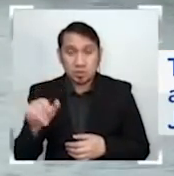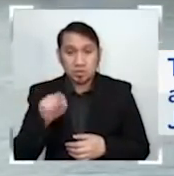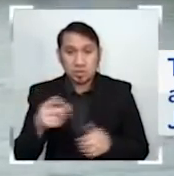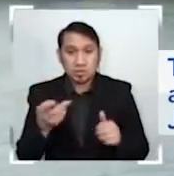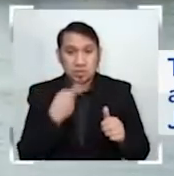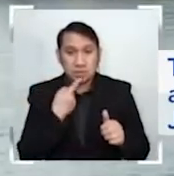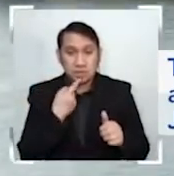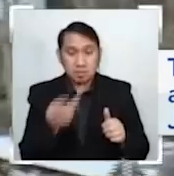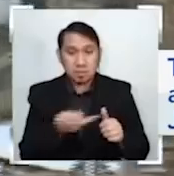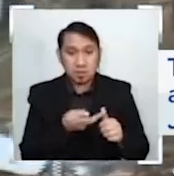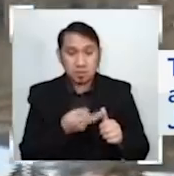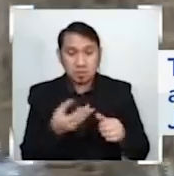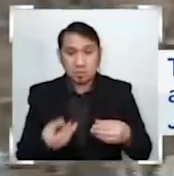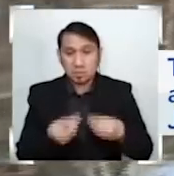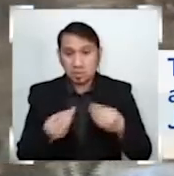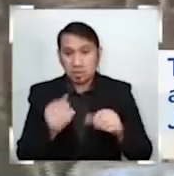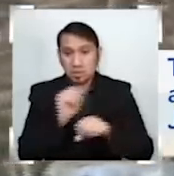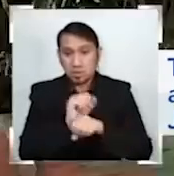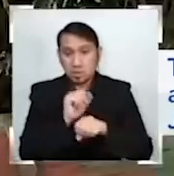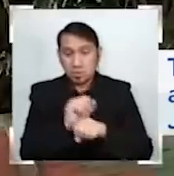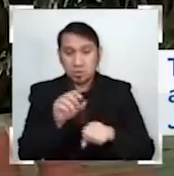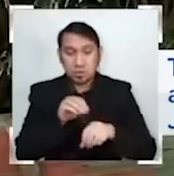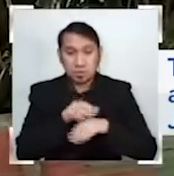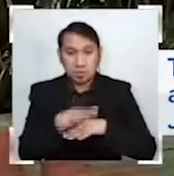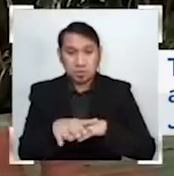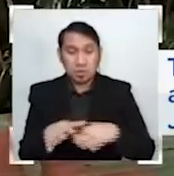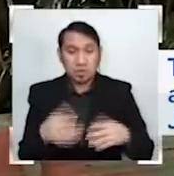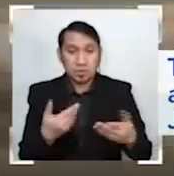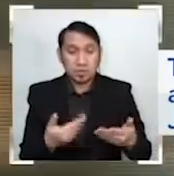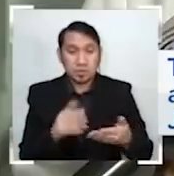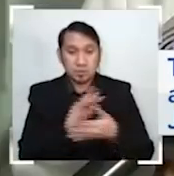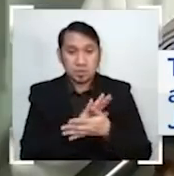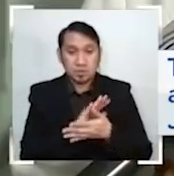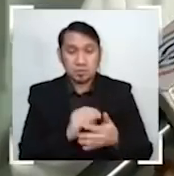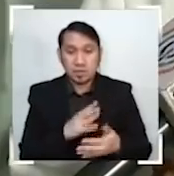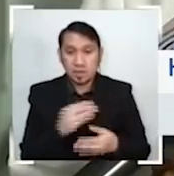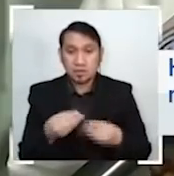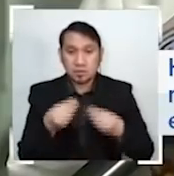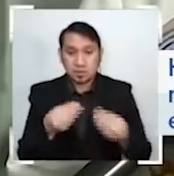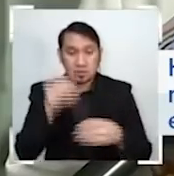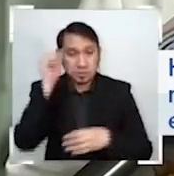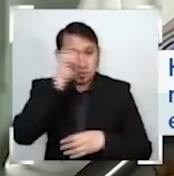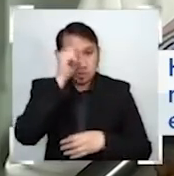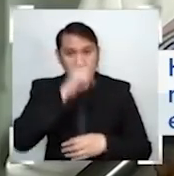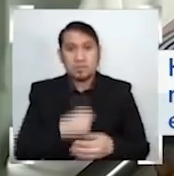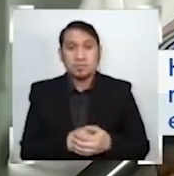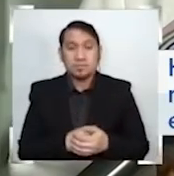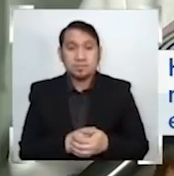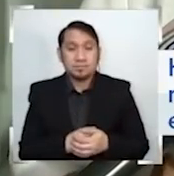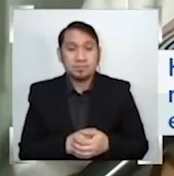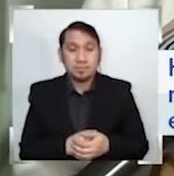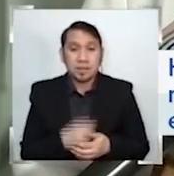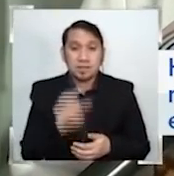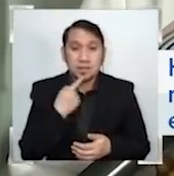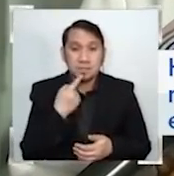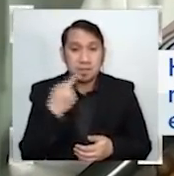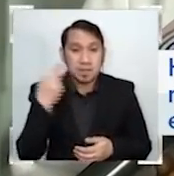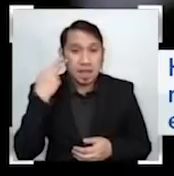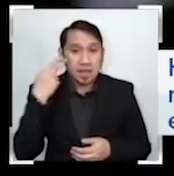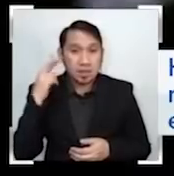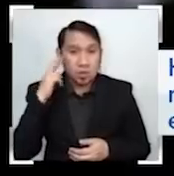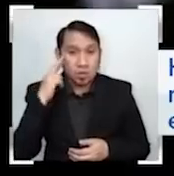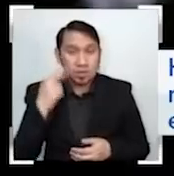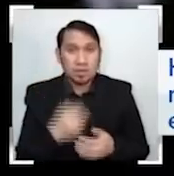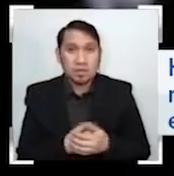ang pagbibigay ng trabaho sa mga apektado ng pandemya at ng scholarship. Ayon kay Senatorial Aspirant Harry Roque, may tuturing na